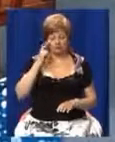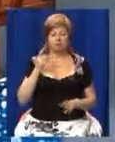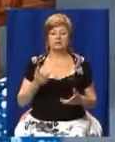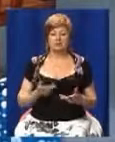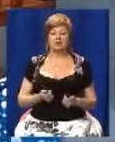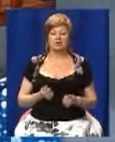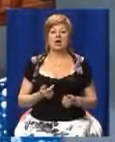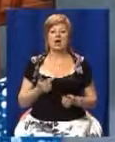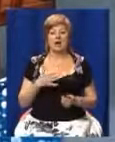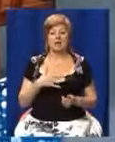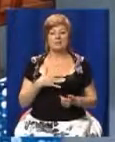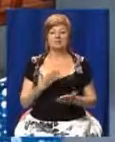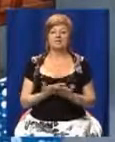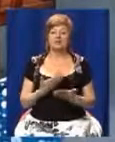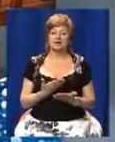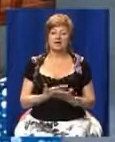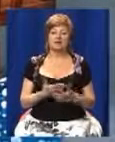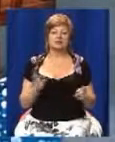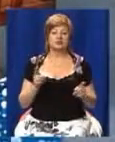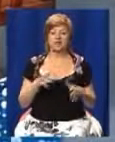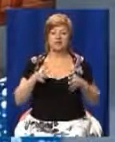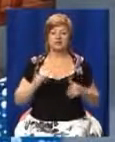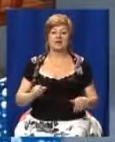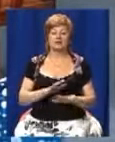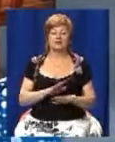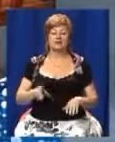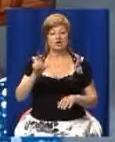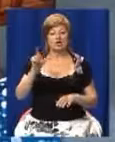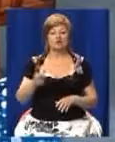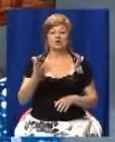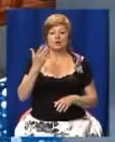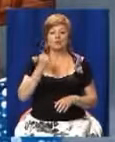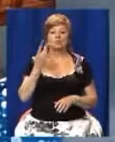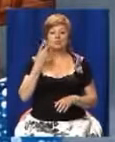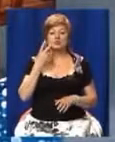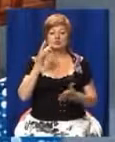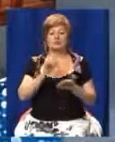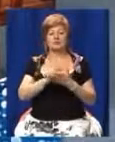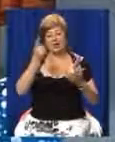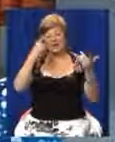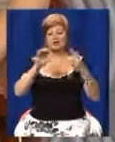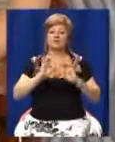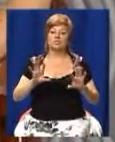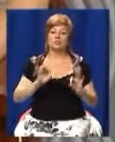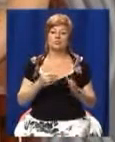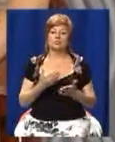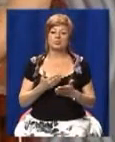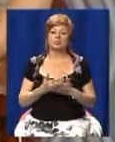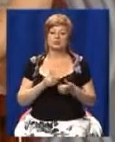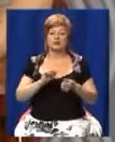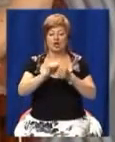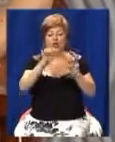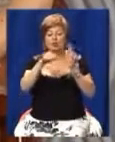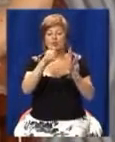Конечно. А мені, знаєш, здається, що не набридає іще людині, яка постійно займається творчістю. Наприклад, скульптору.